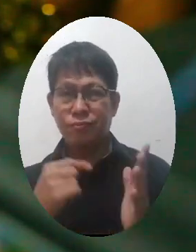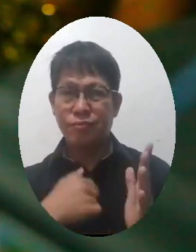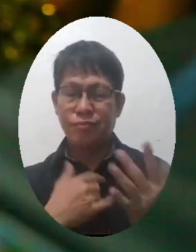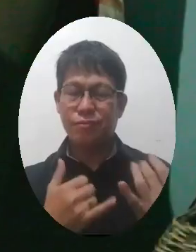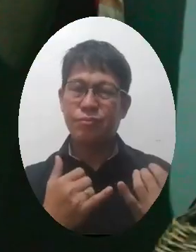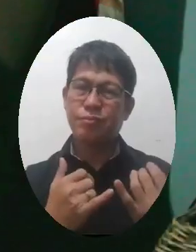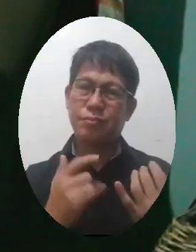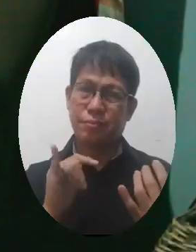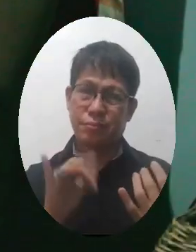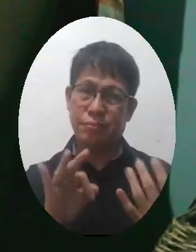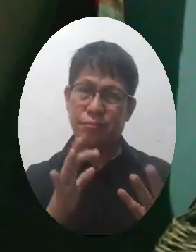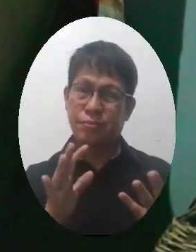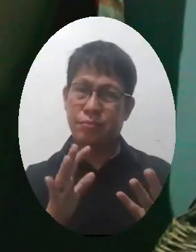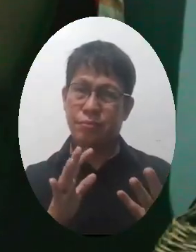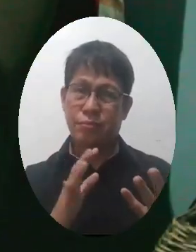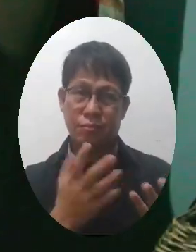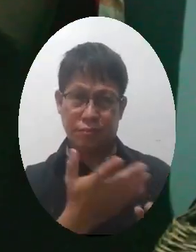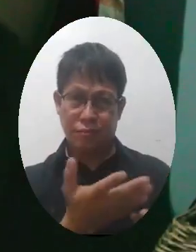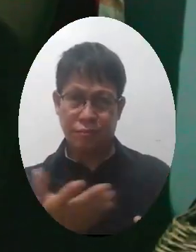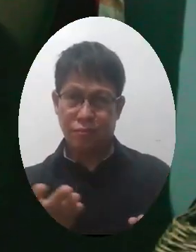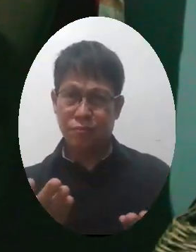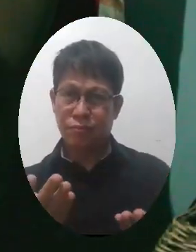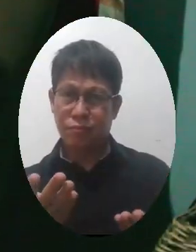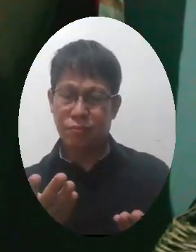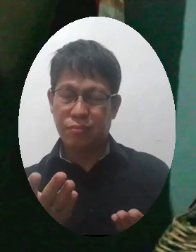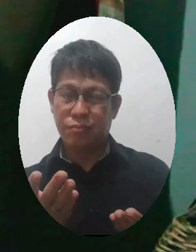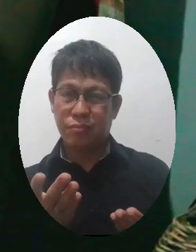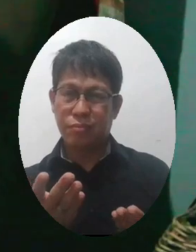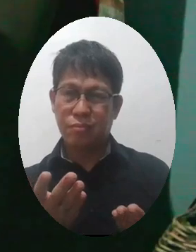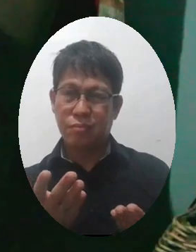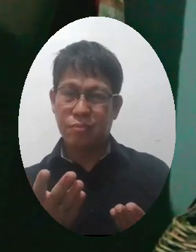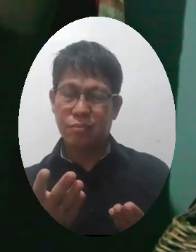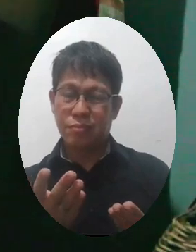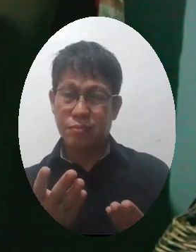Kung sakali lang po na meron po kayong